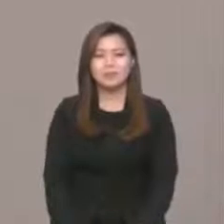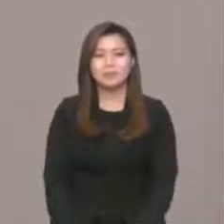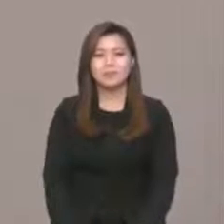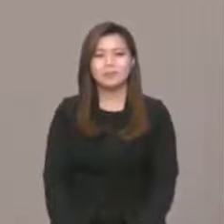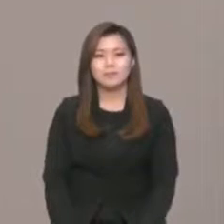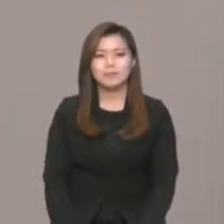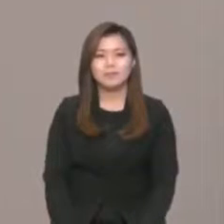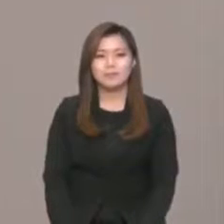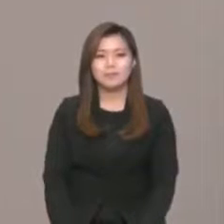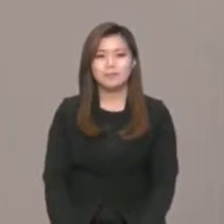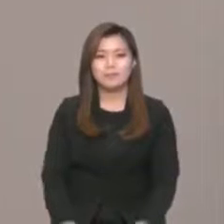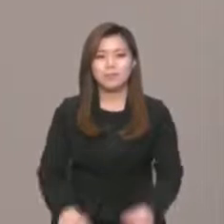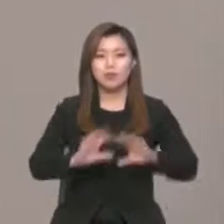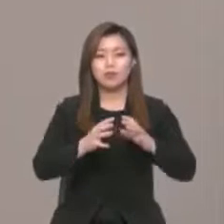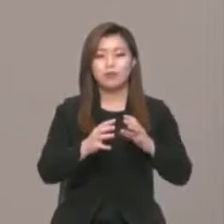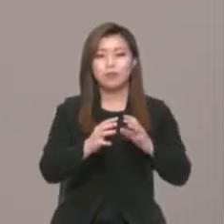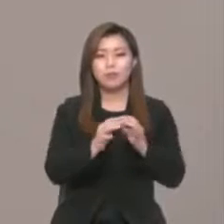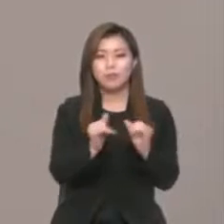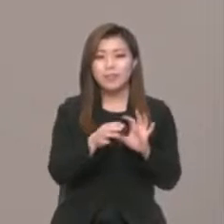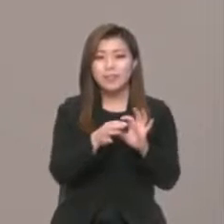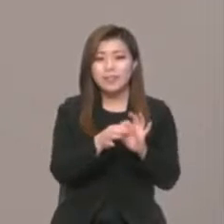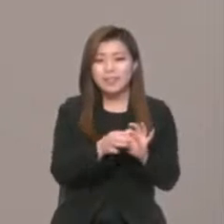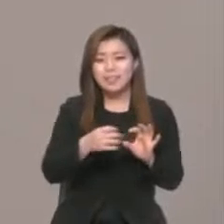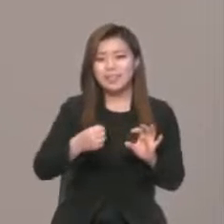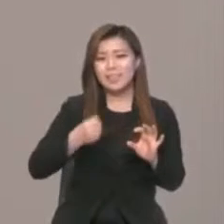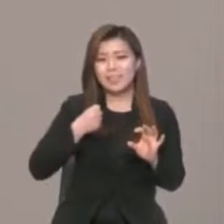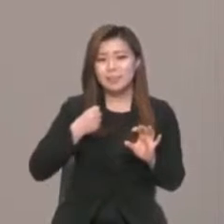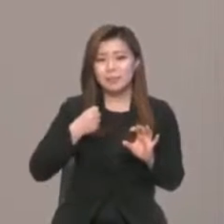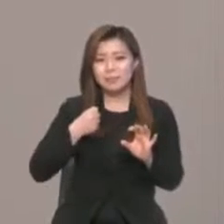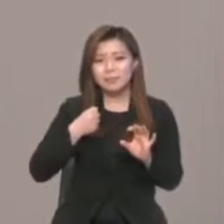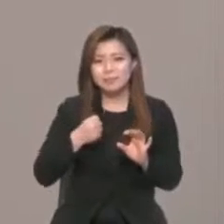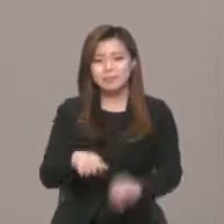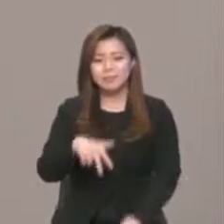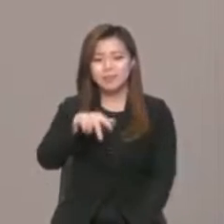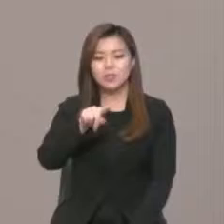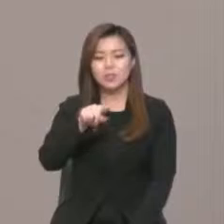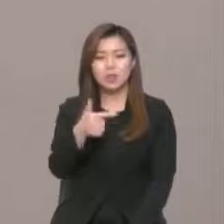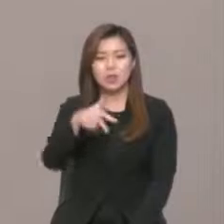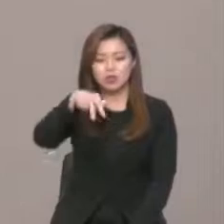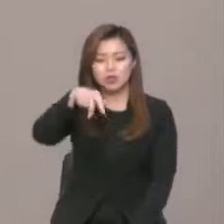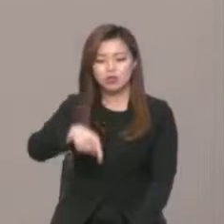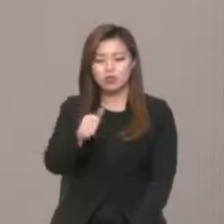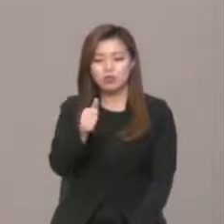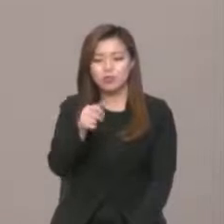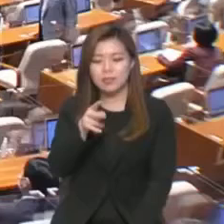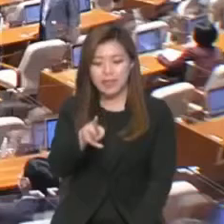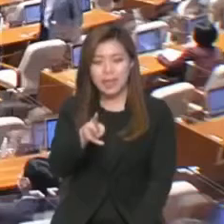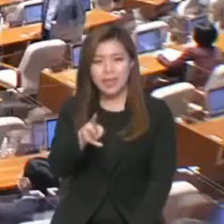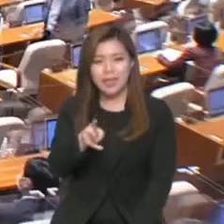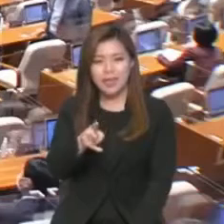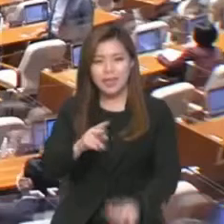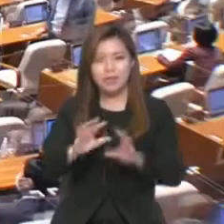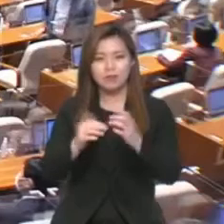다음은 국민의힘 비례대표 전주회 의원 나오셔서 질문해 주시기 바랍니다.